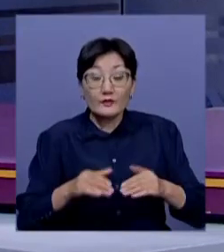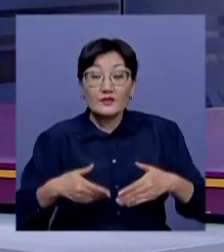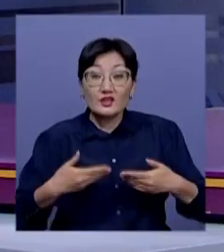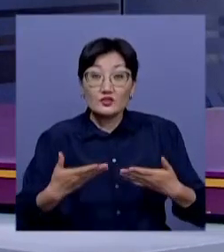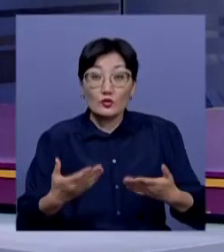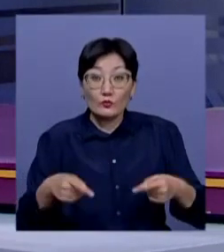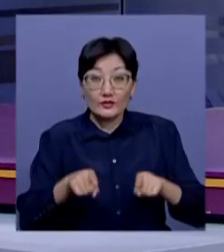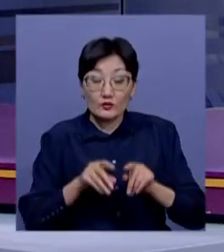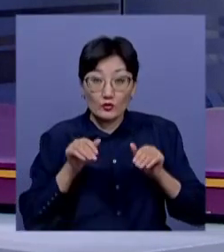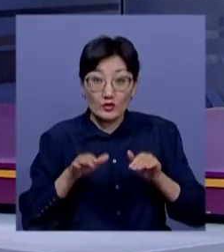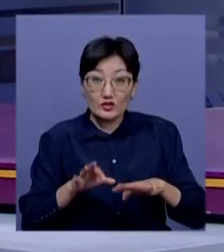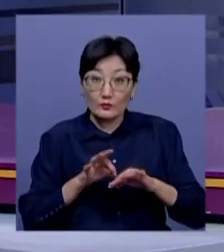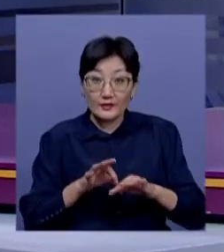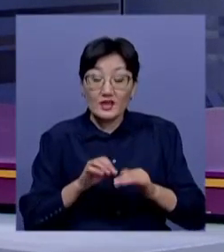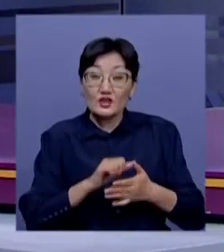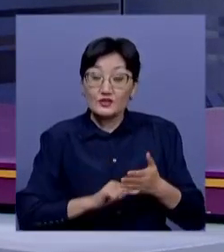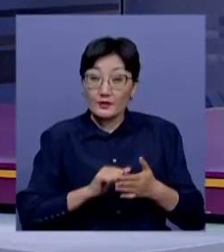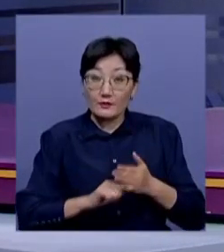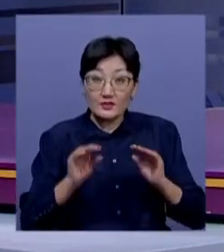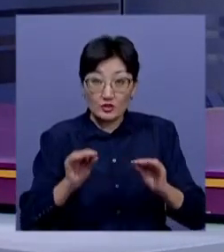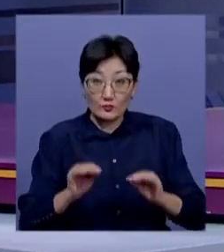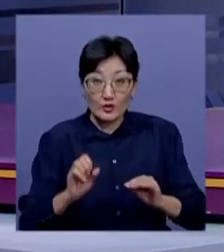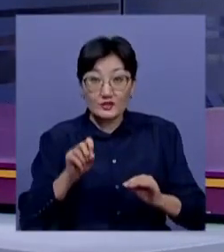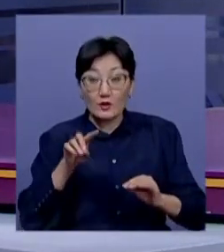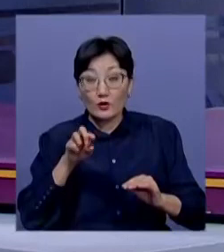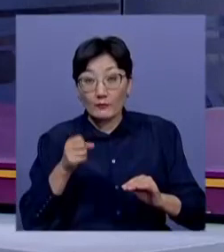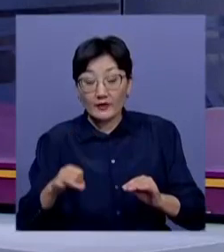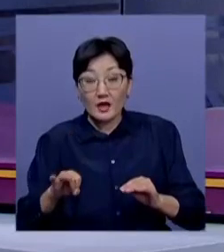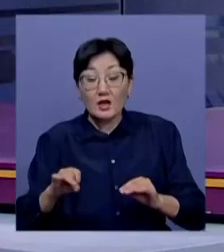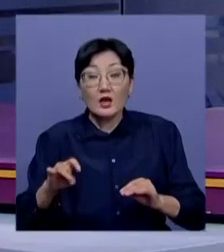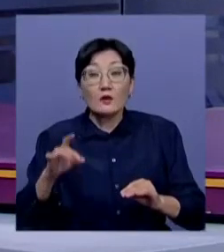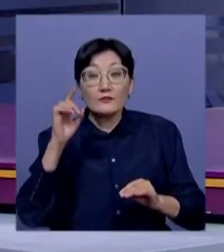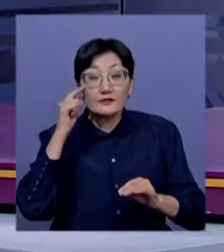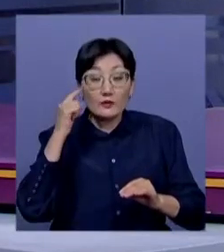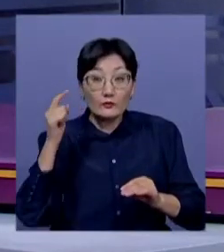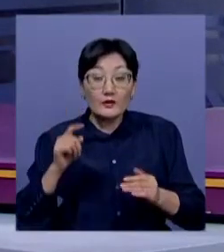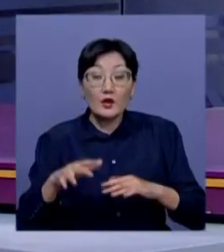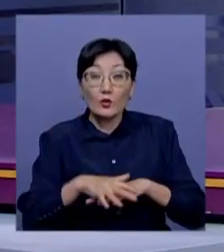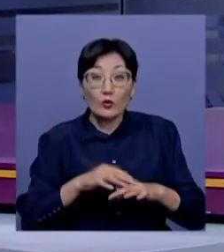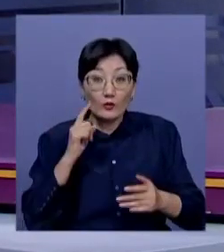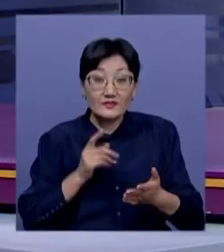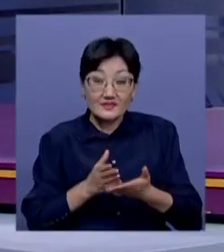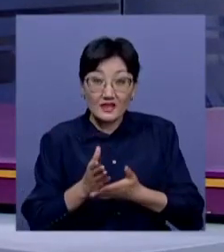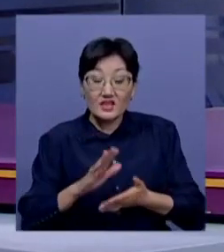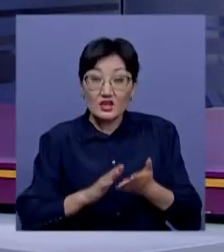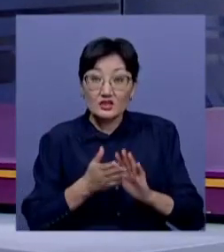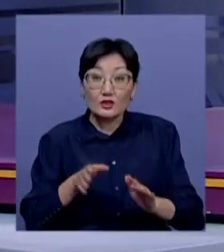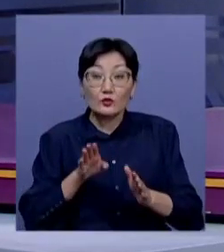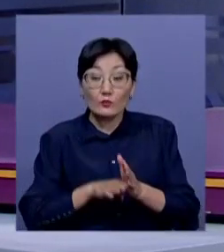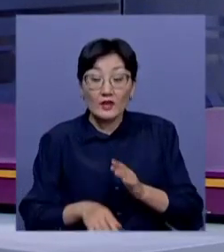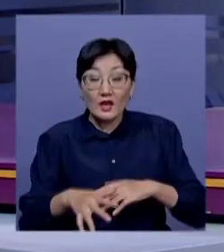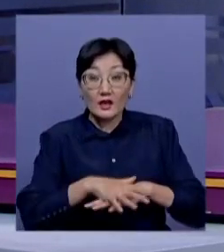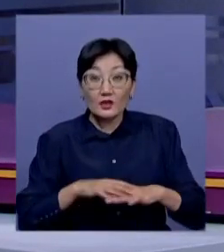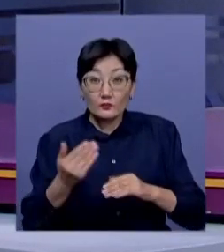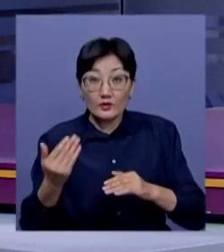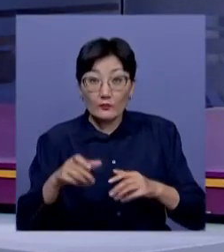жасап, мұндай шешімге келуінің себебін жазған. Сооронбай Жээнбеков елдегі қоғамдық саяси жағдай әлі де ушығып тұрғанын, және халық